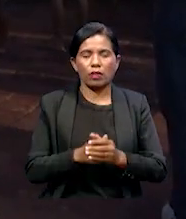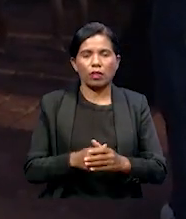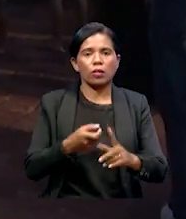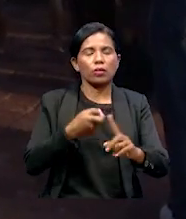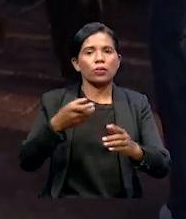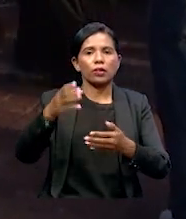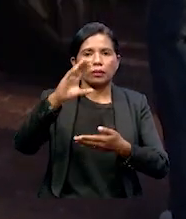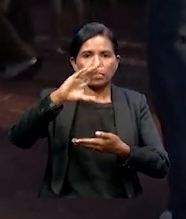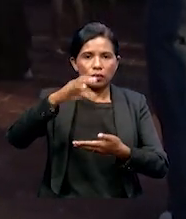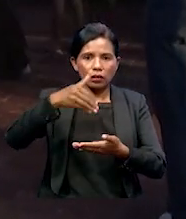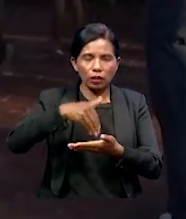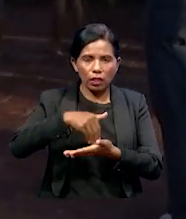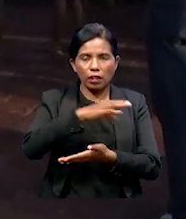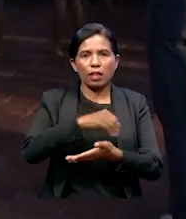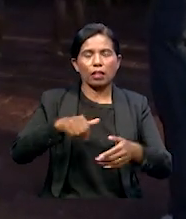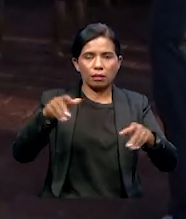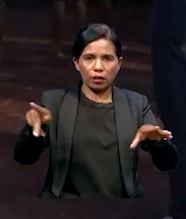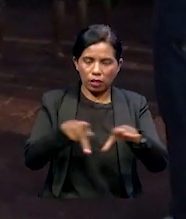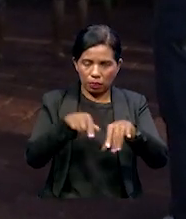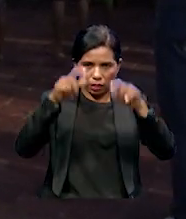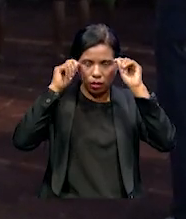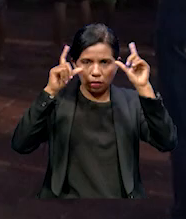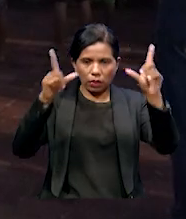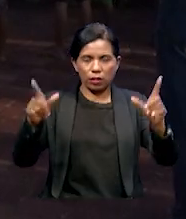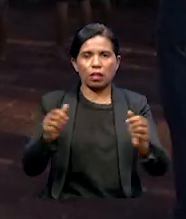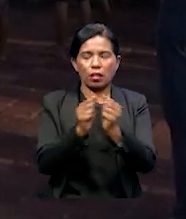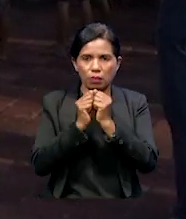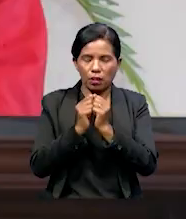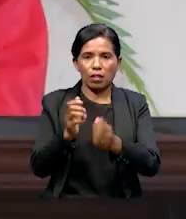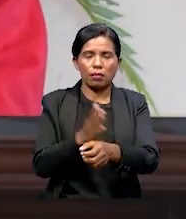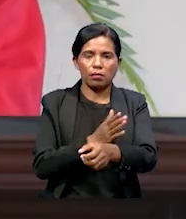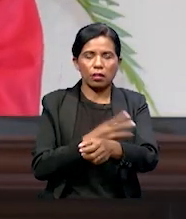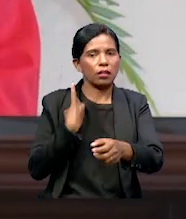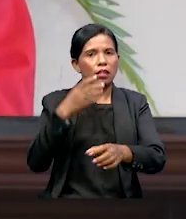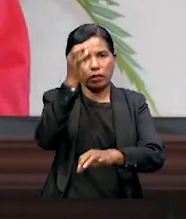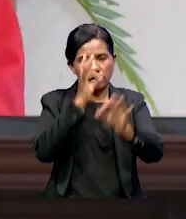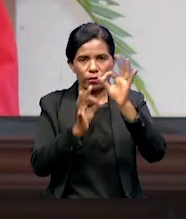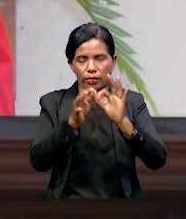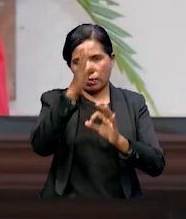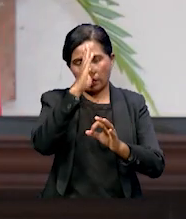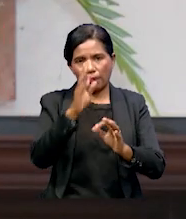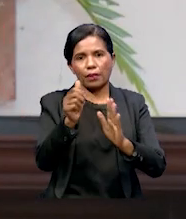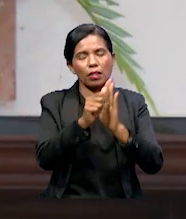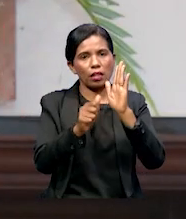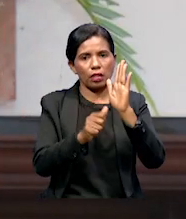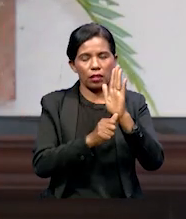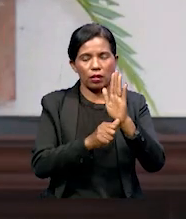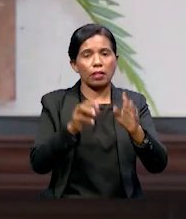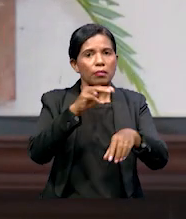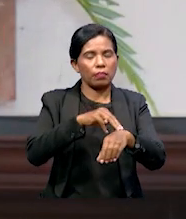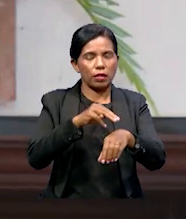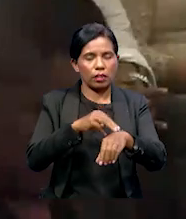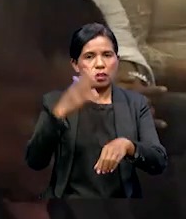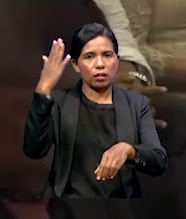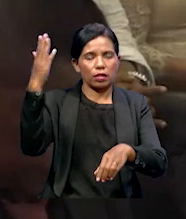presença iha Timor, se haburas liutan itania fiar. Bameroma. Tirazenda mis agradecimento badom Virgílio Cardeal